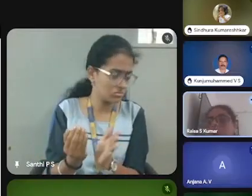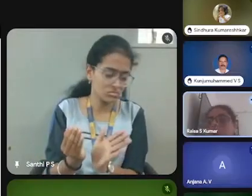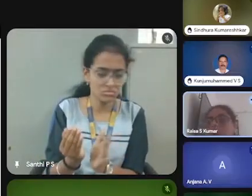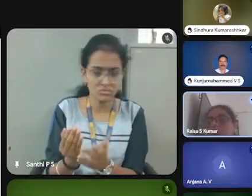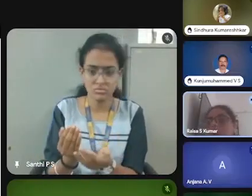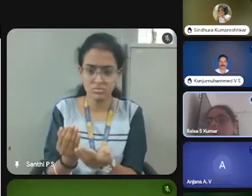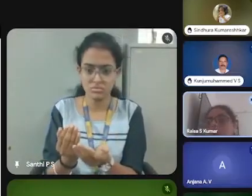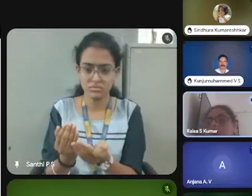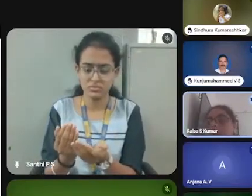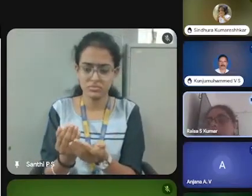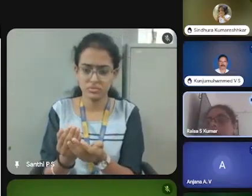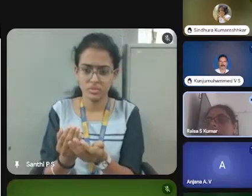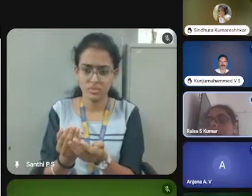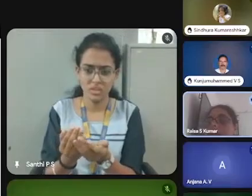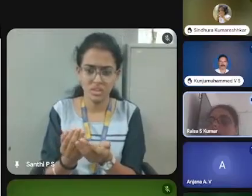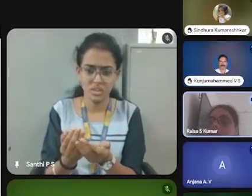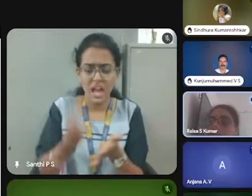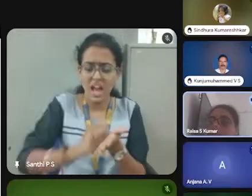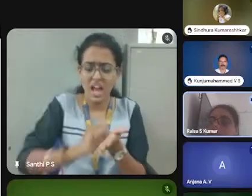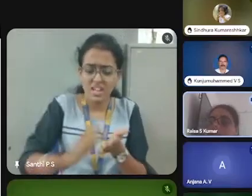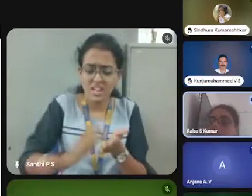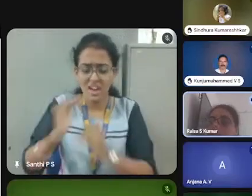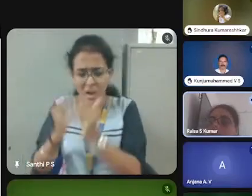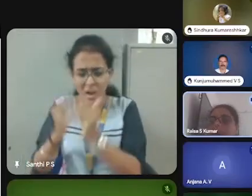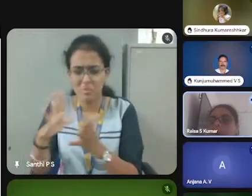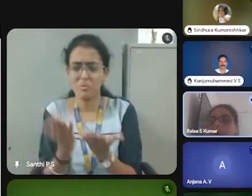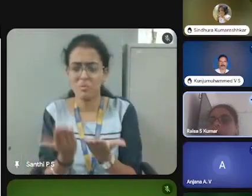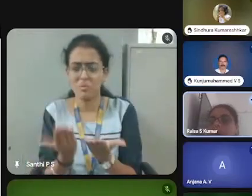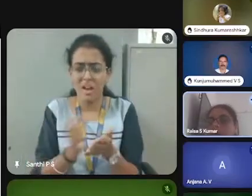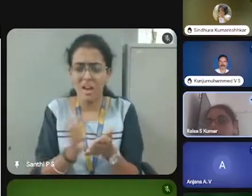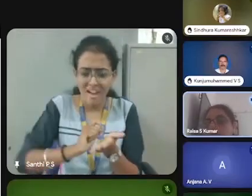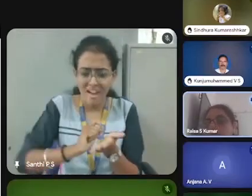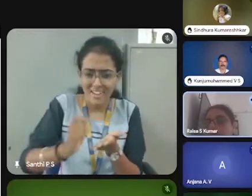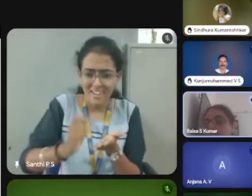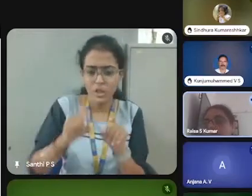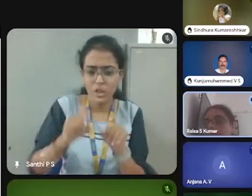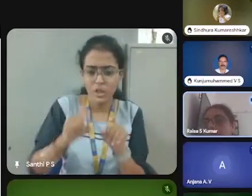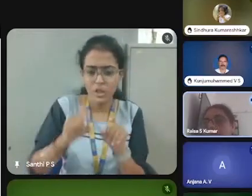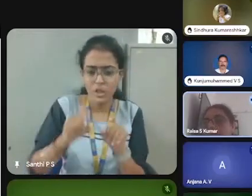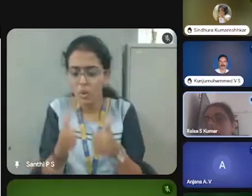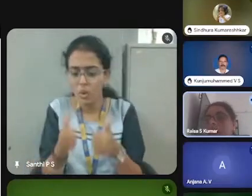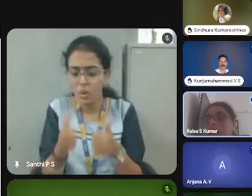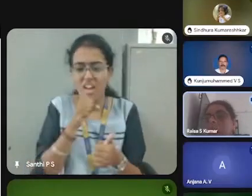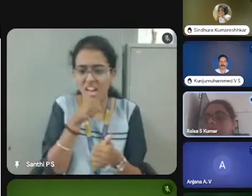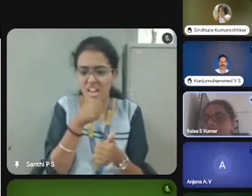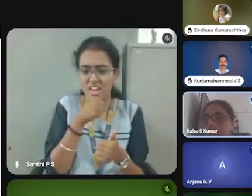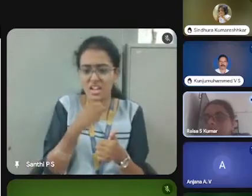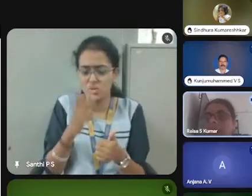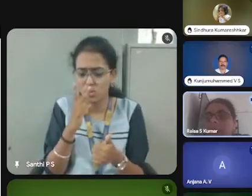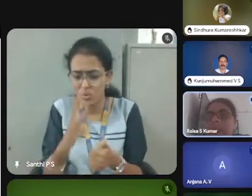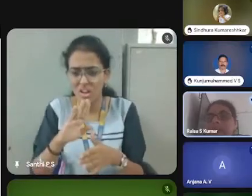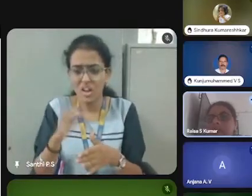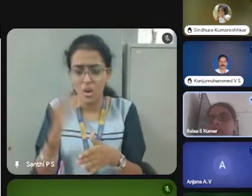ഓക്കെ. സോ ഹാൻഡ് റൈറ്റിംഗ് ഇംപ്രൂവ് ചെയ്യാന്ന് പറയുന്നു. അപ്പം ഏജ് എത്രയാണെന്നുള്ളത് ഒന്ന്